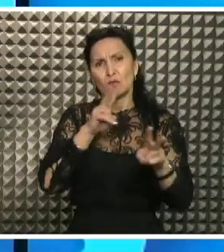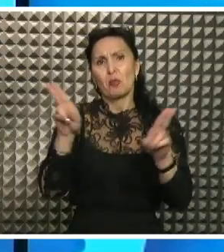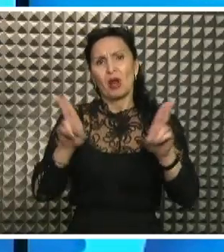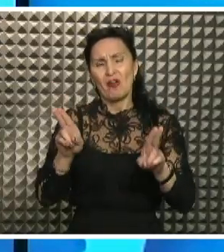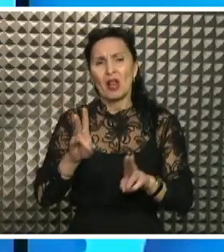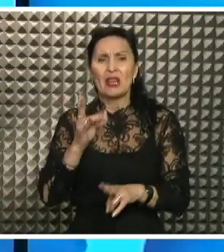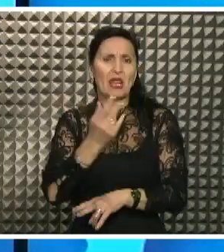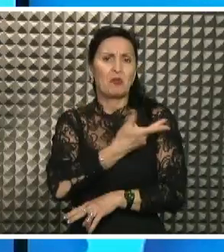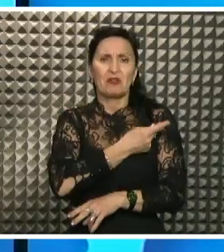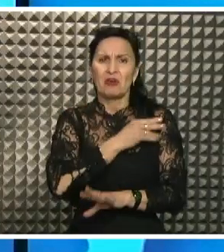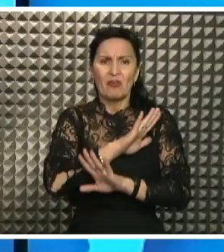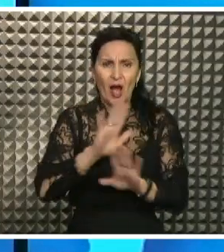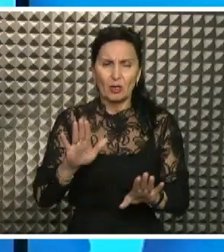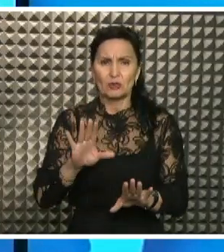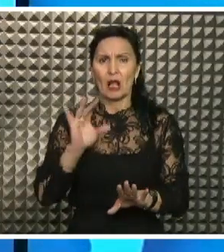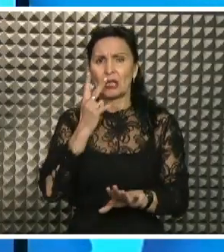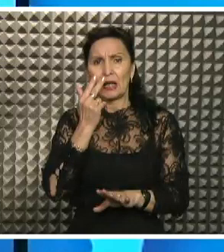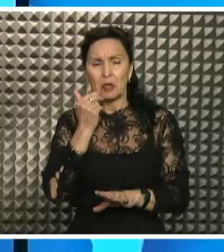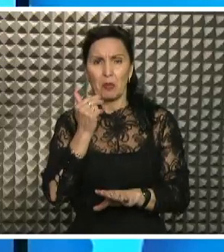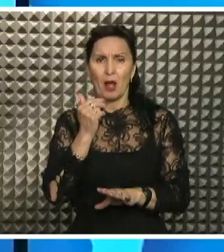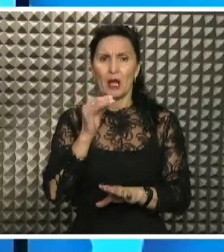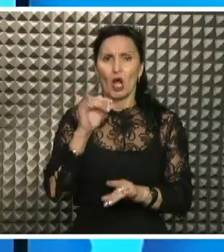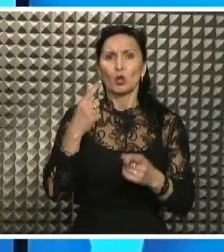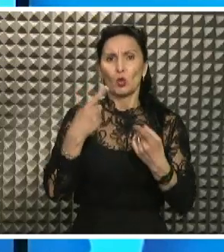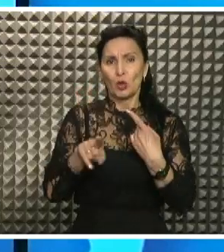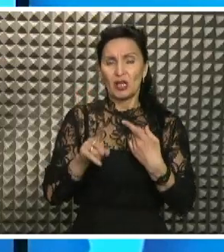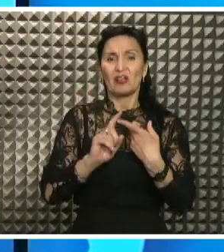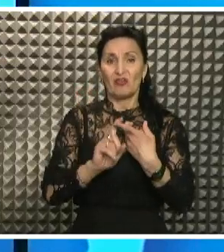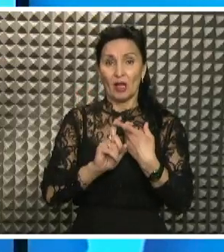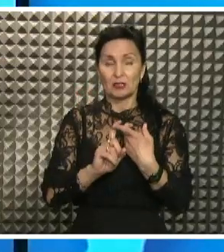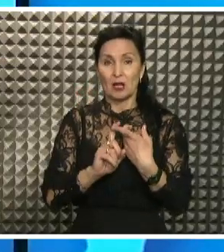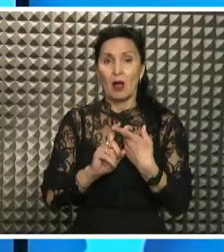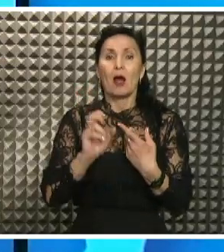не прививаются там, от гриппа и от других инфекций.